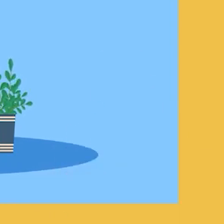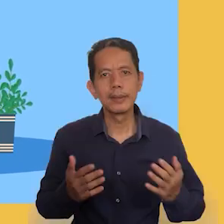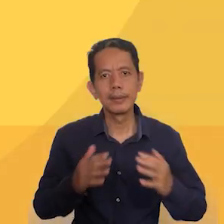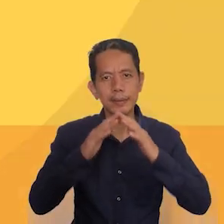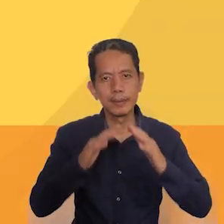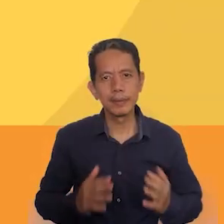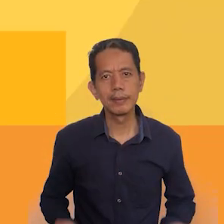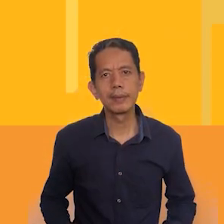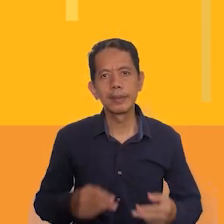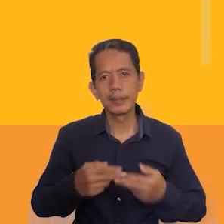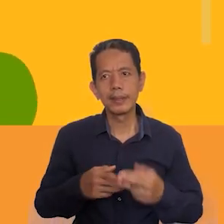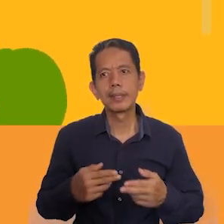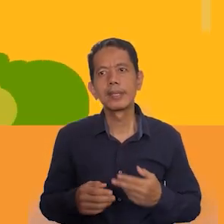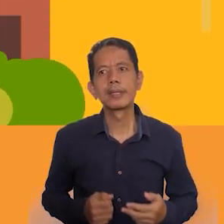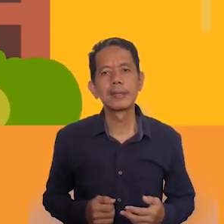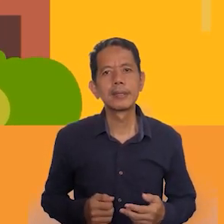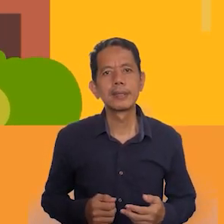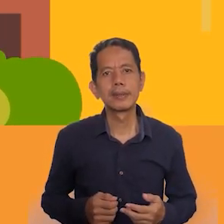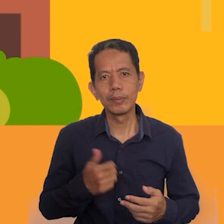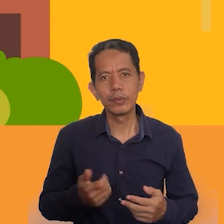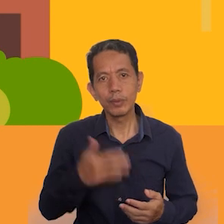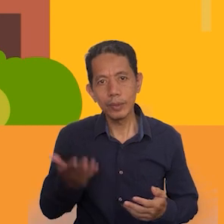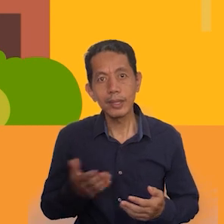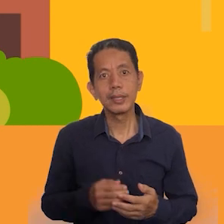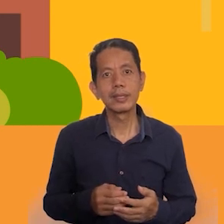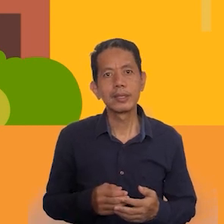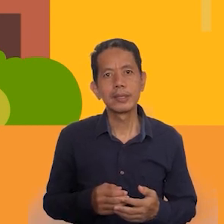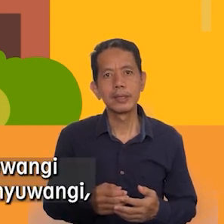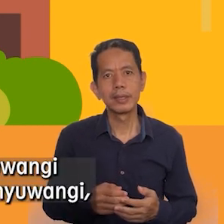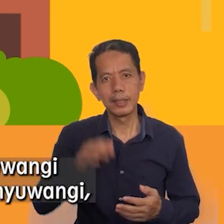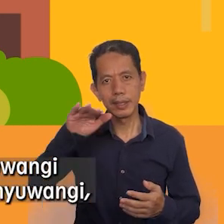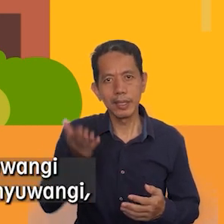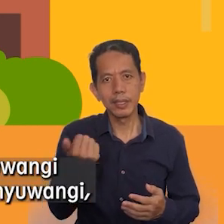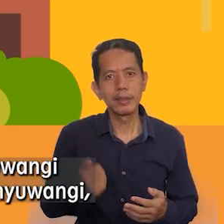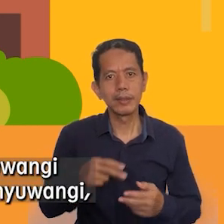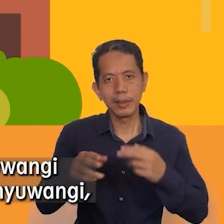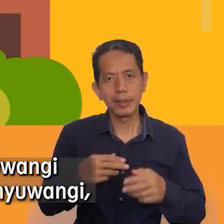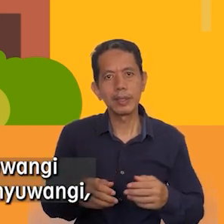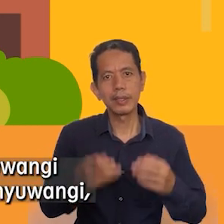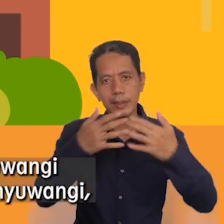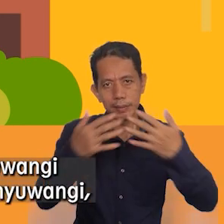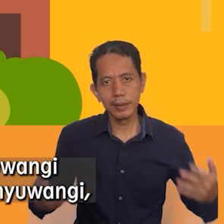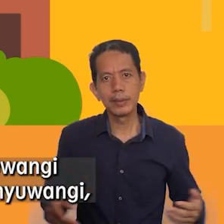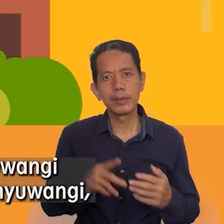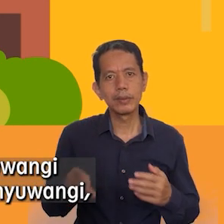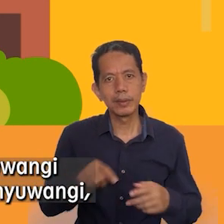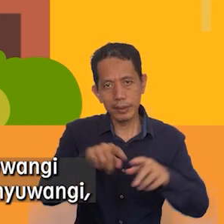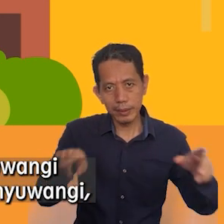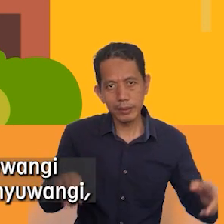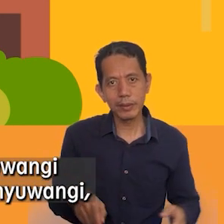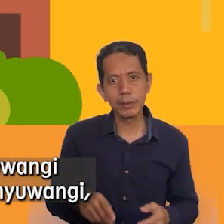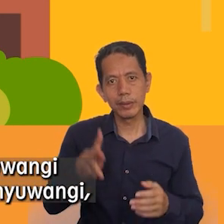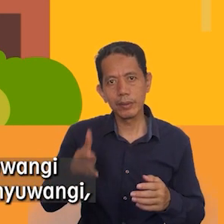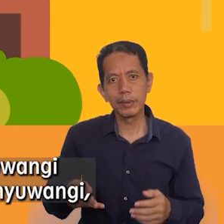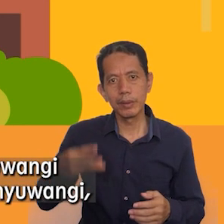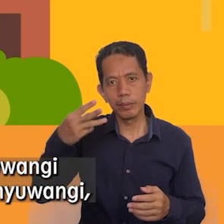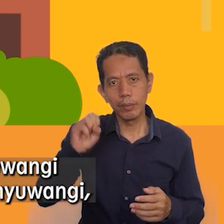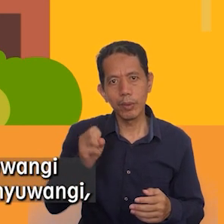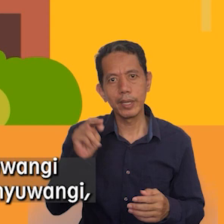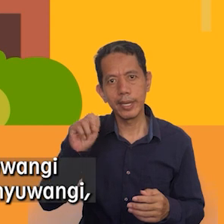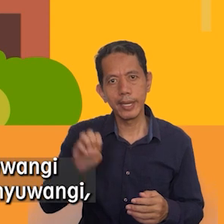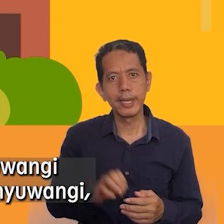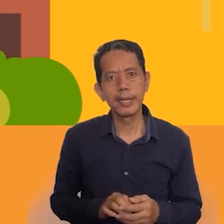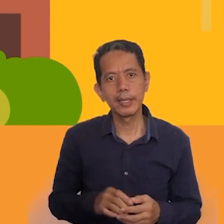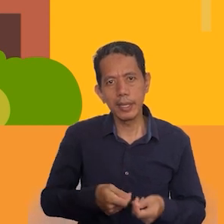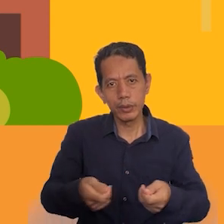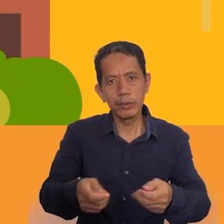pengadilan. Bagaimana rekan-rekan? Mudah bukan? Ayo rekan-rekan masyarakat khususnya di lingkungan Kabupaten